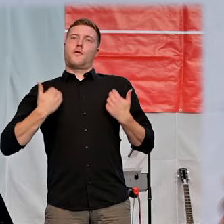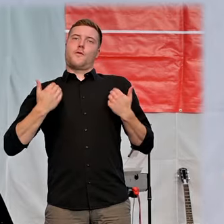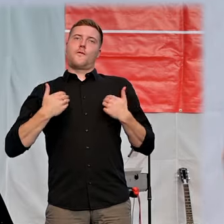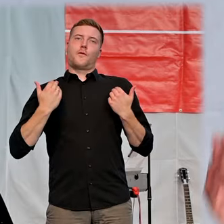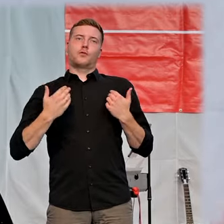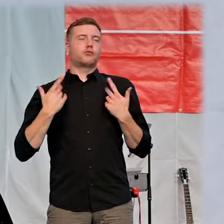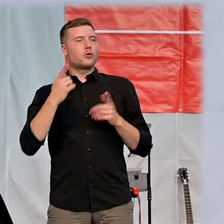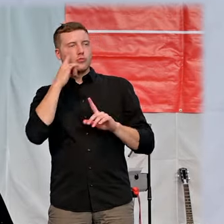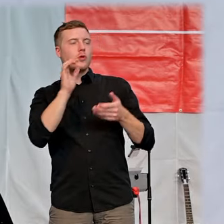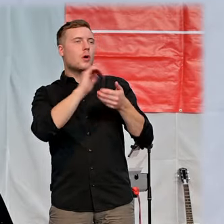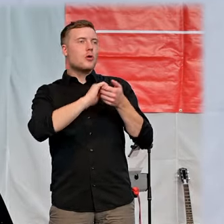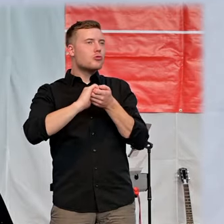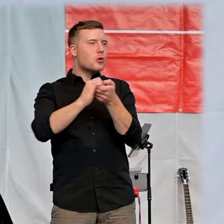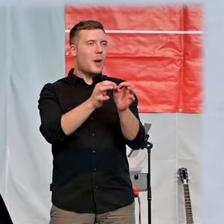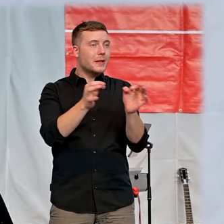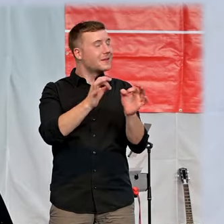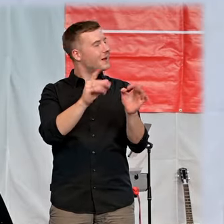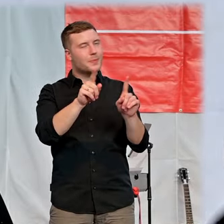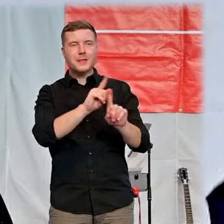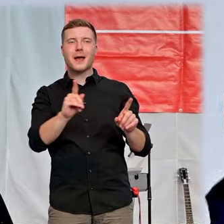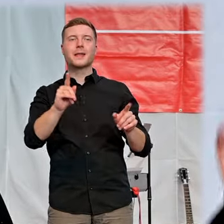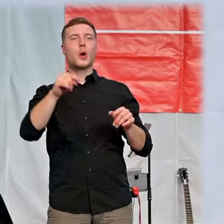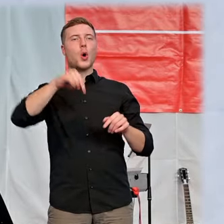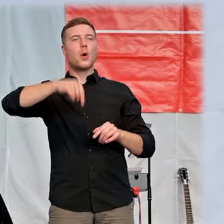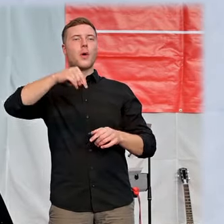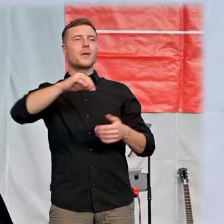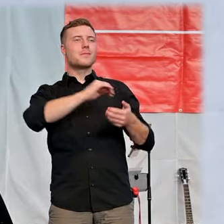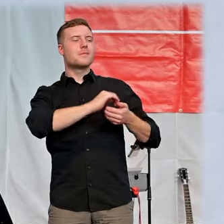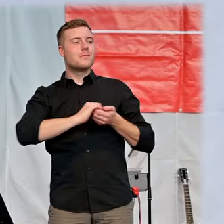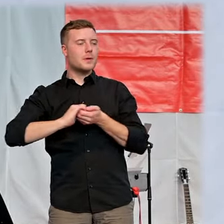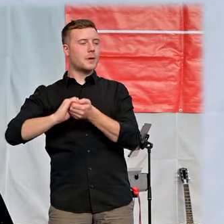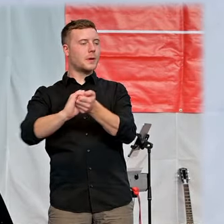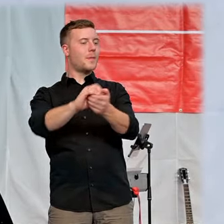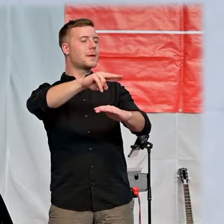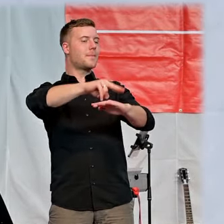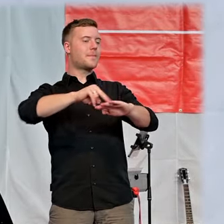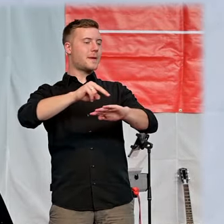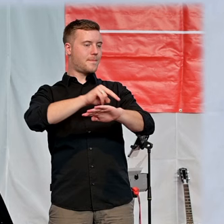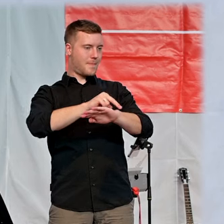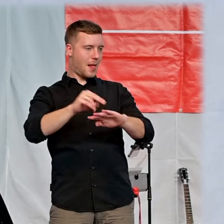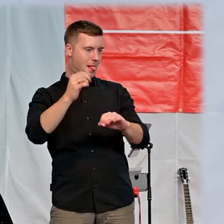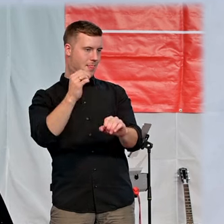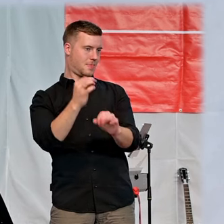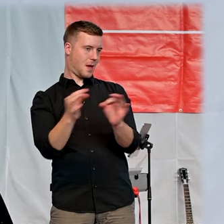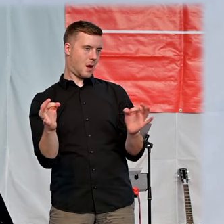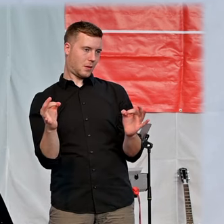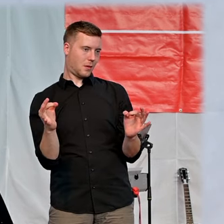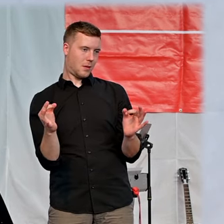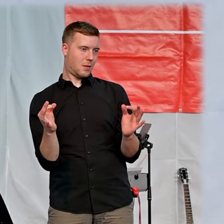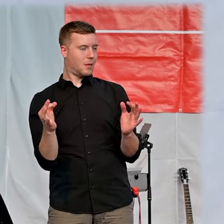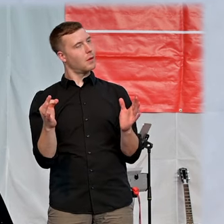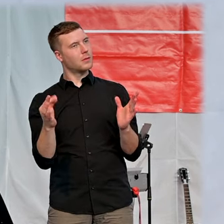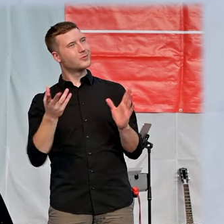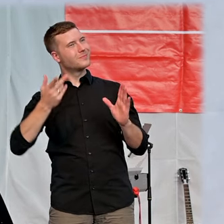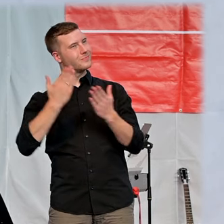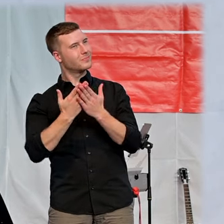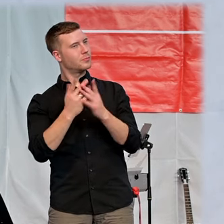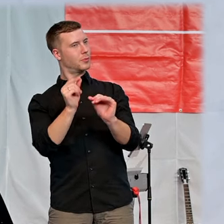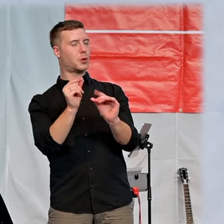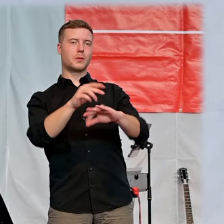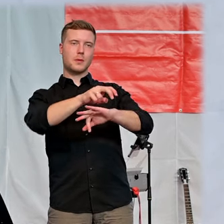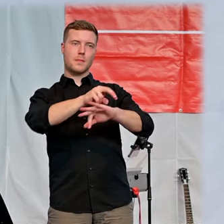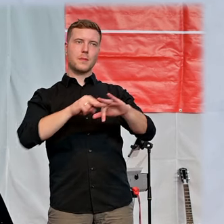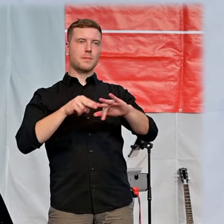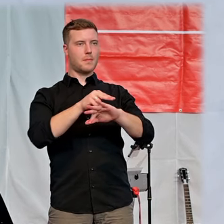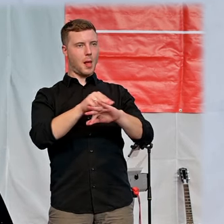nun Gemeindetag oder ein Glaubenstag oder Lobpreis-Event oder was weiß ich, ein Bibeltag. Es ist mir